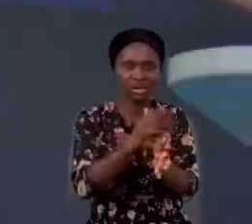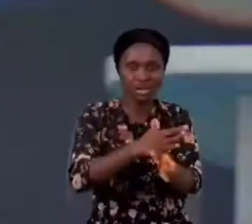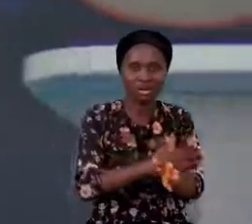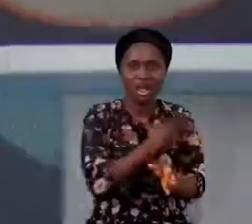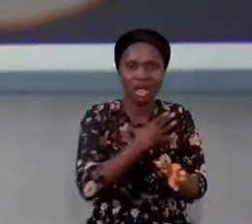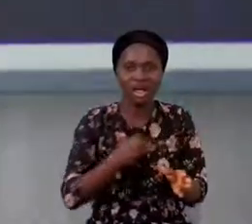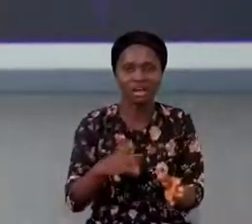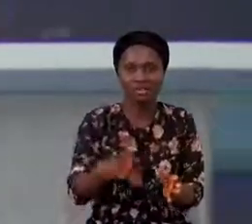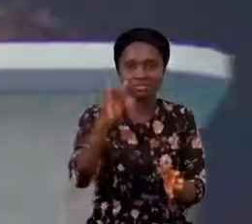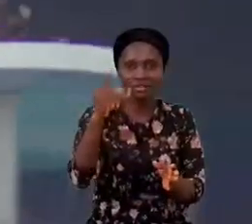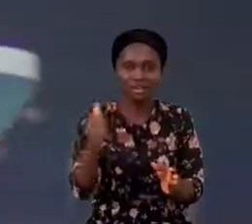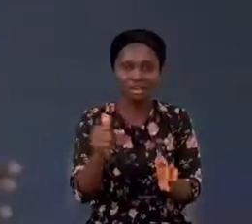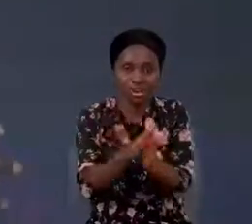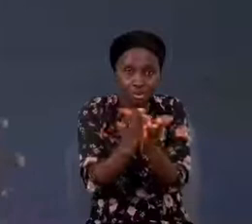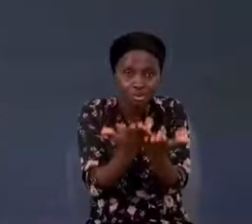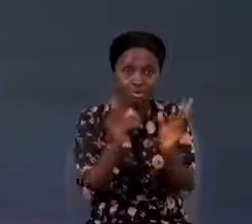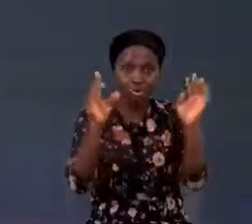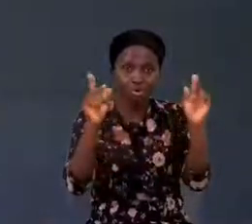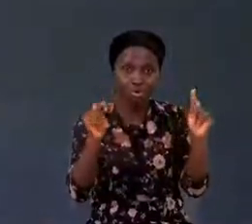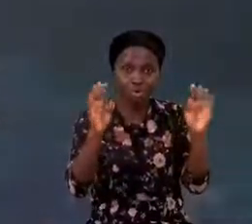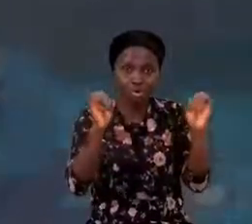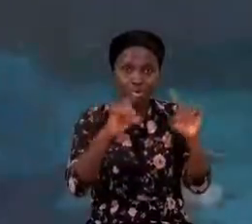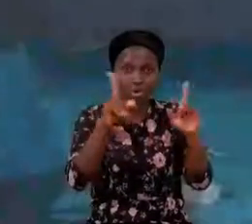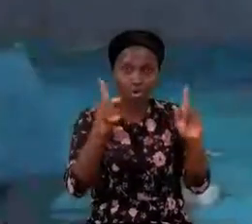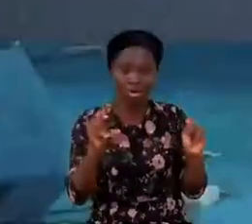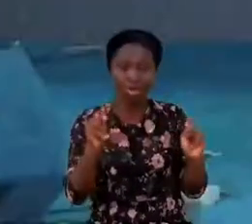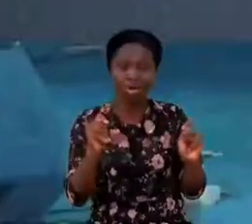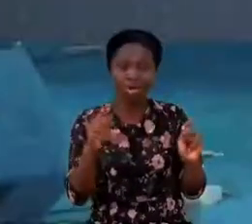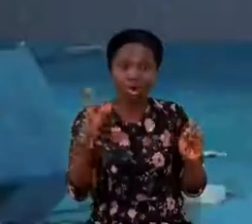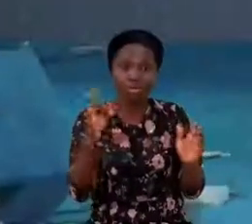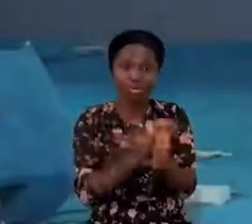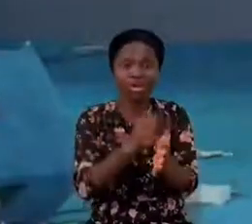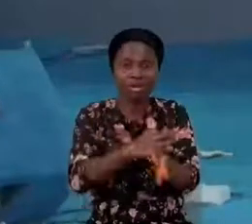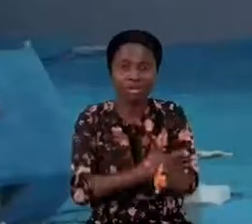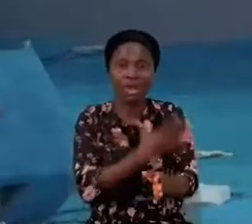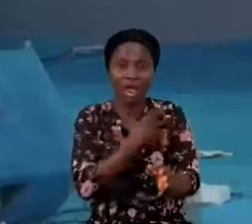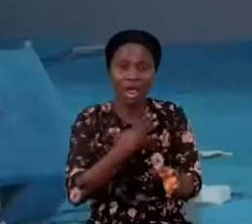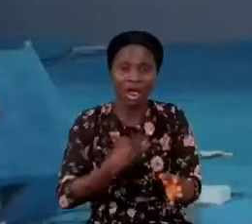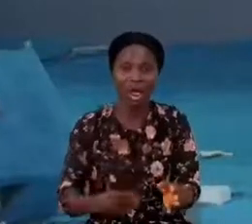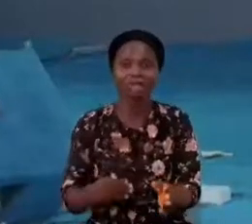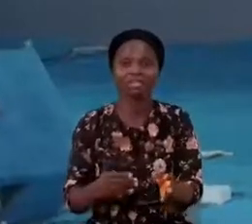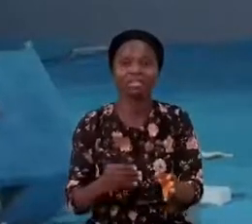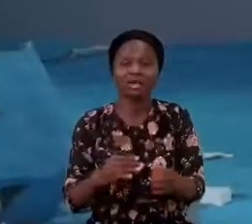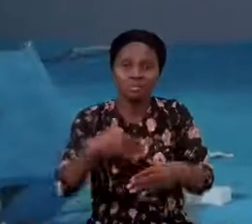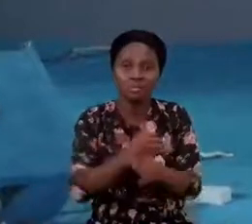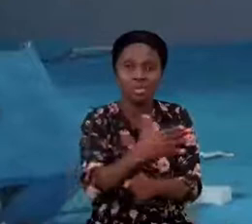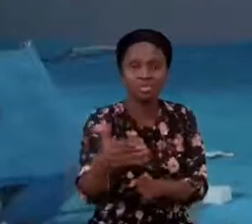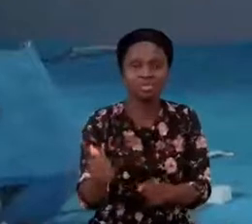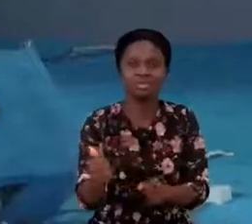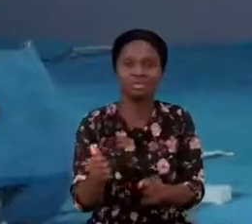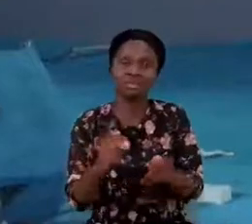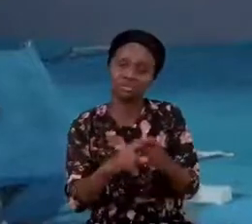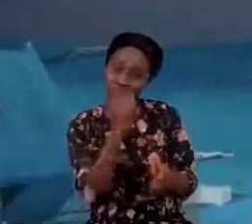et réponses des examens passés. Et comme tu le fais, tu crées la passion, tu crées